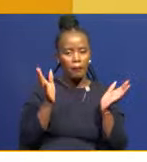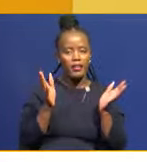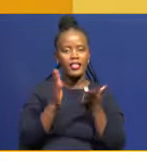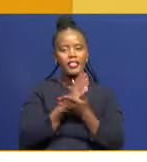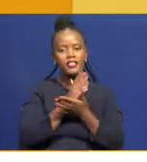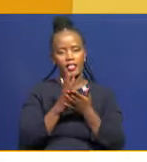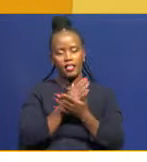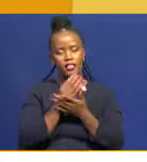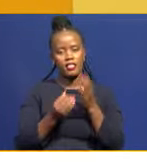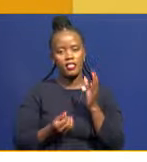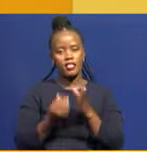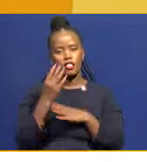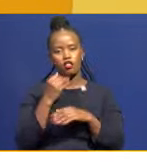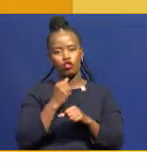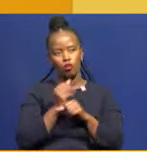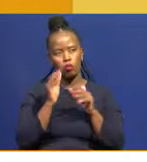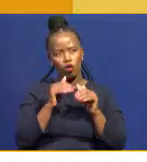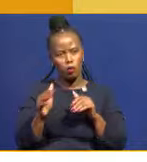wa nafasi za ajira kwa vijana?